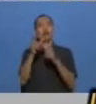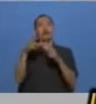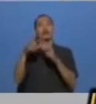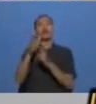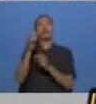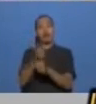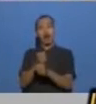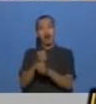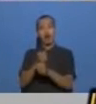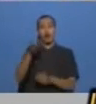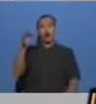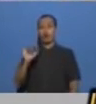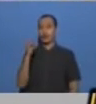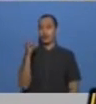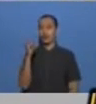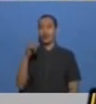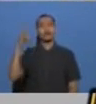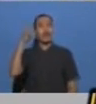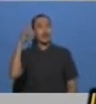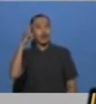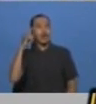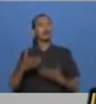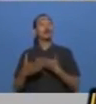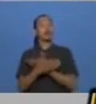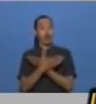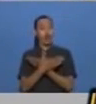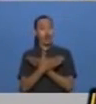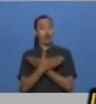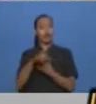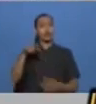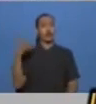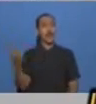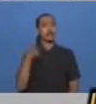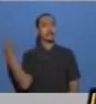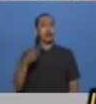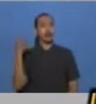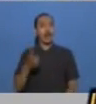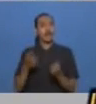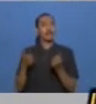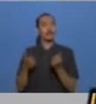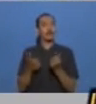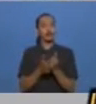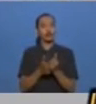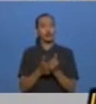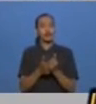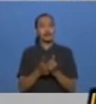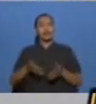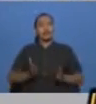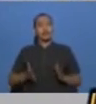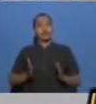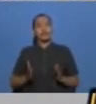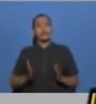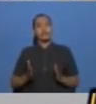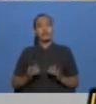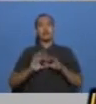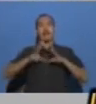dan Kabupaten Sleman, Daerah Istimewa Yogyakarta, serta di tingkat nasional dalam tanggap pandemi COVID-19 yang berdampak pada